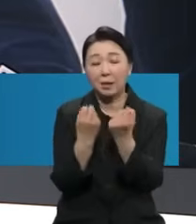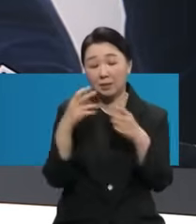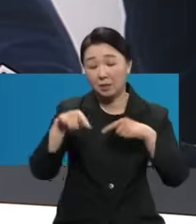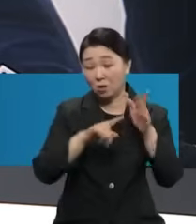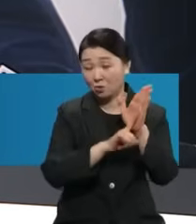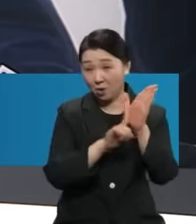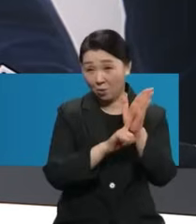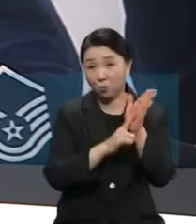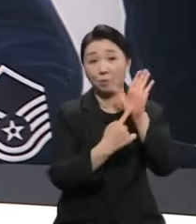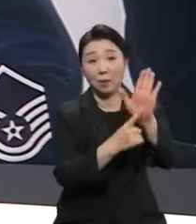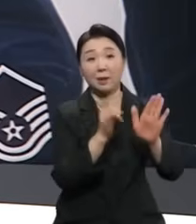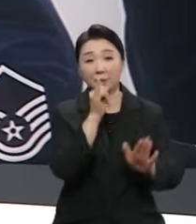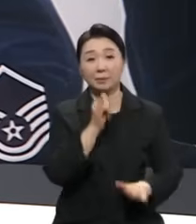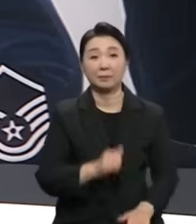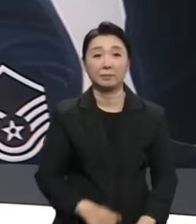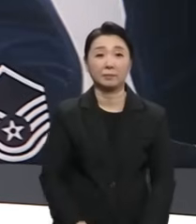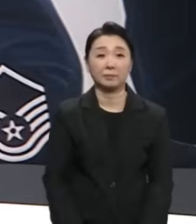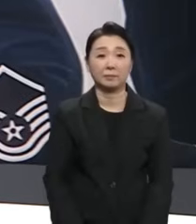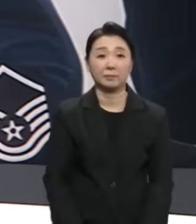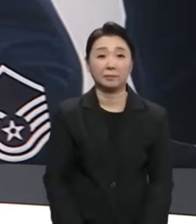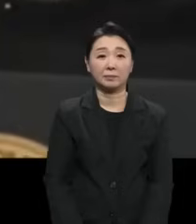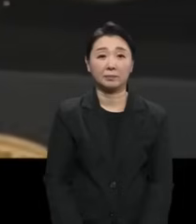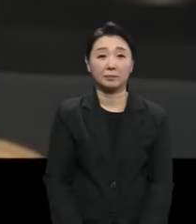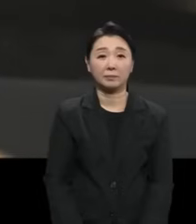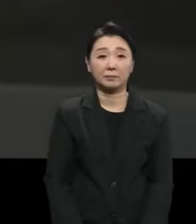내놨습니다. 로스앤젤레스 홍지은 특파원입니다.